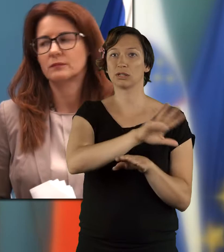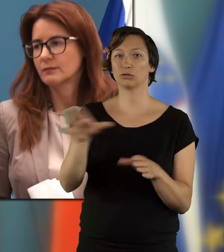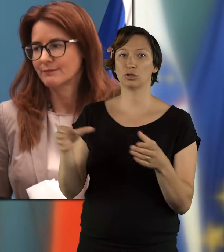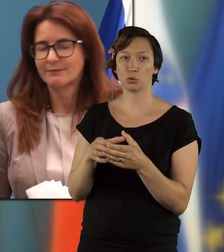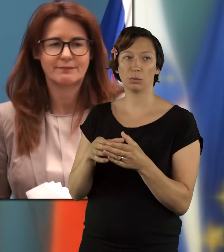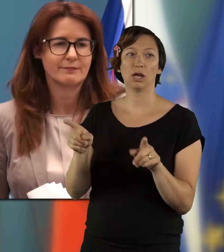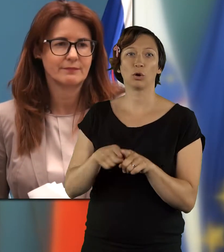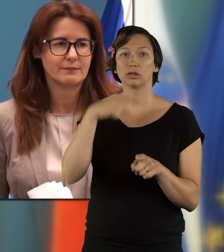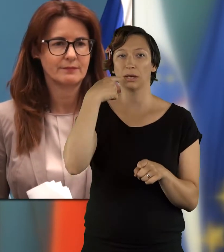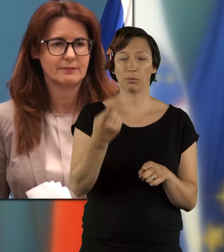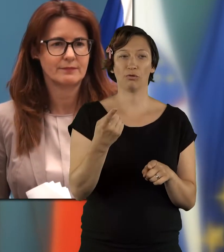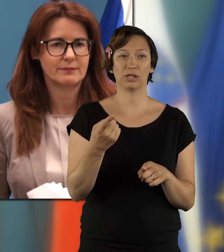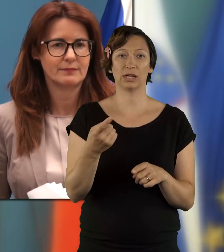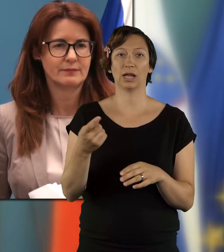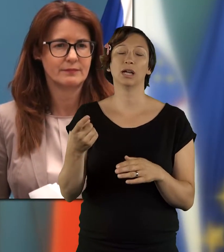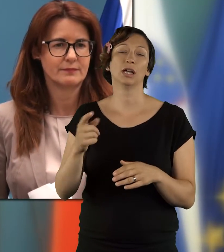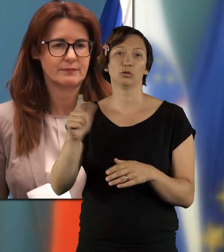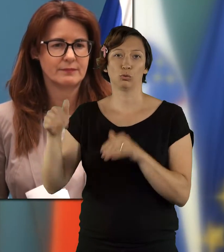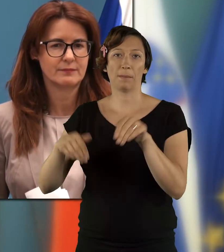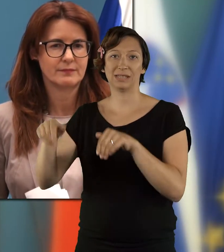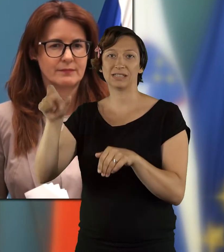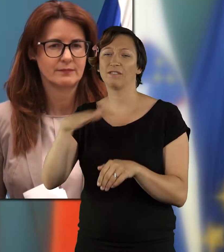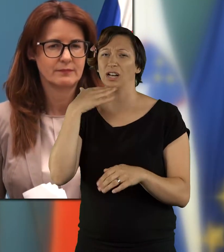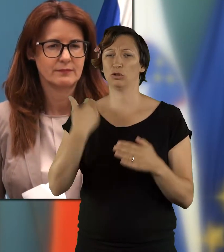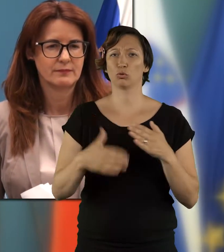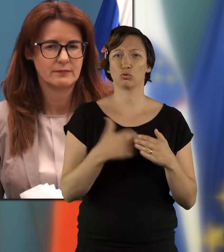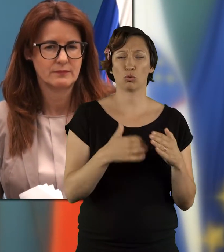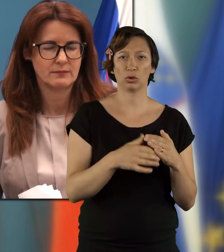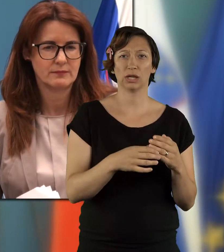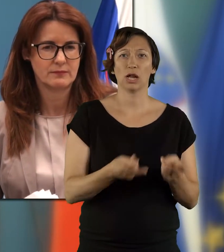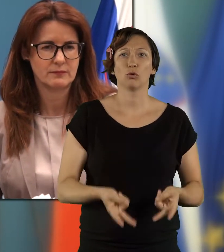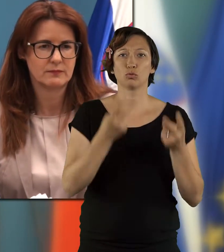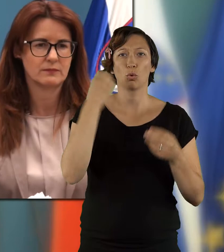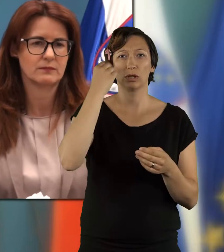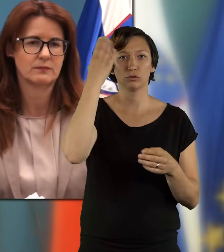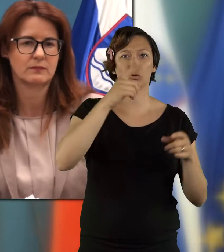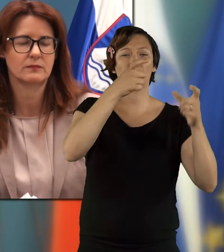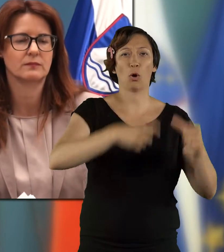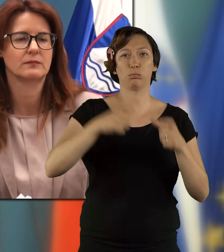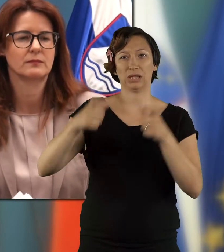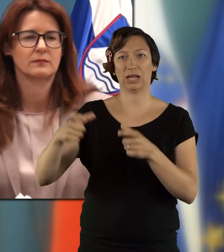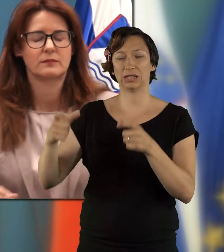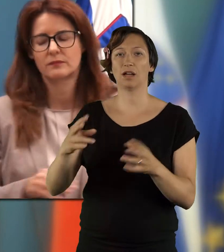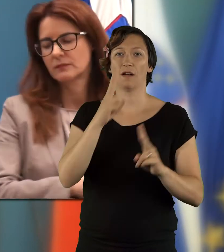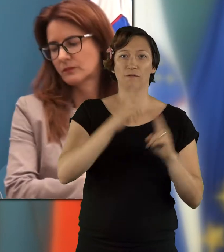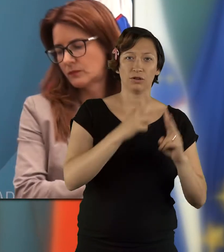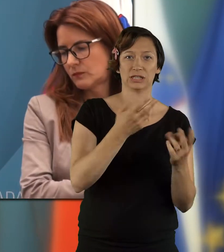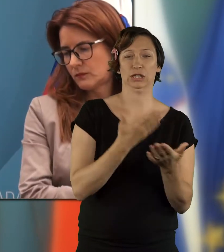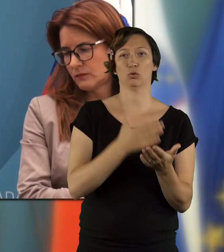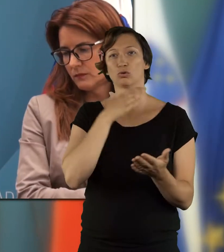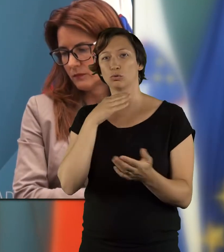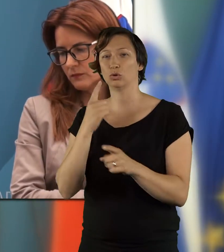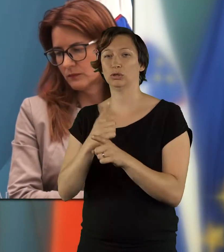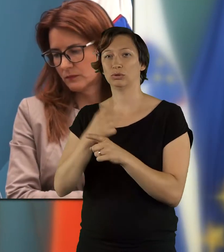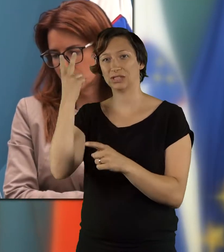je že povedala kolegica Katičeva, vrsto škod je bilo povzročenih tudi na vzgojno-izobraževalnih objektih, tako na vrtcih, osnovni šoli